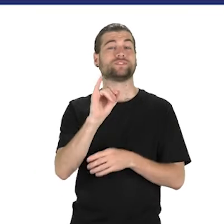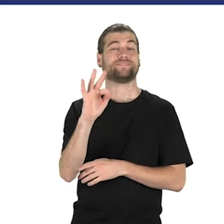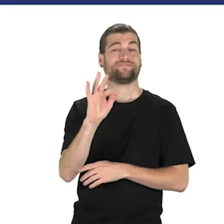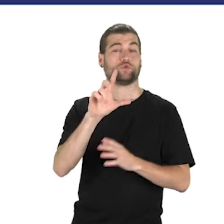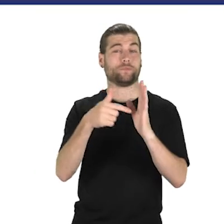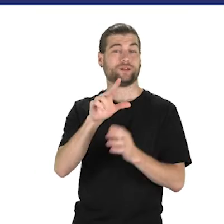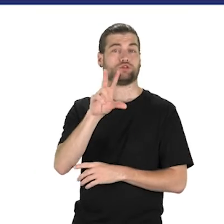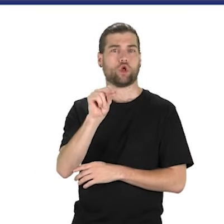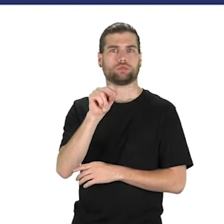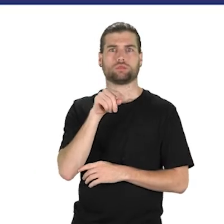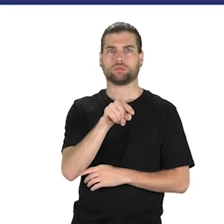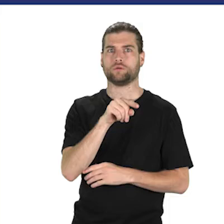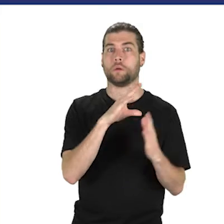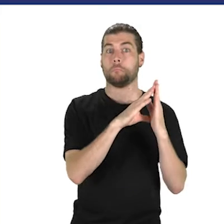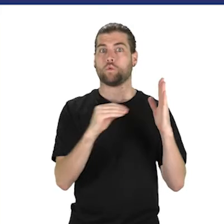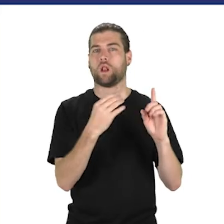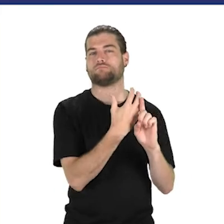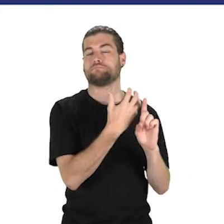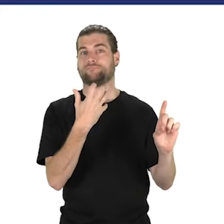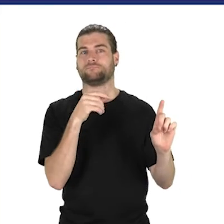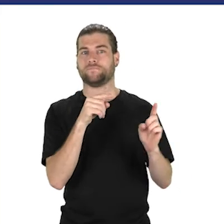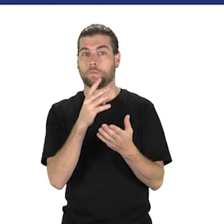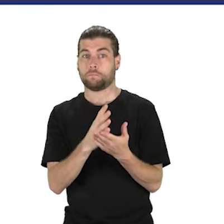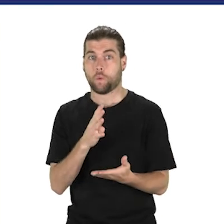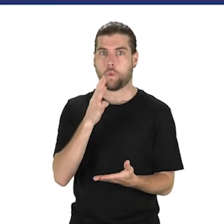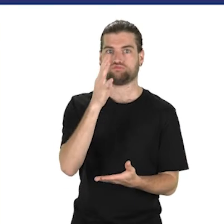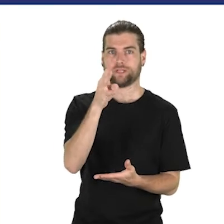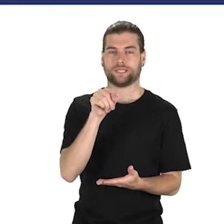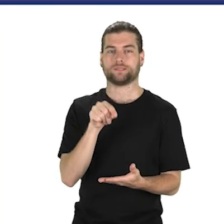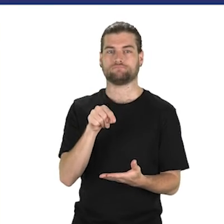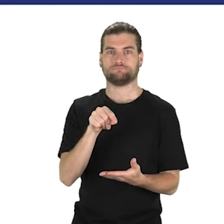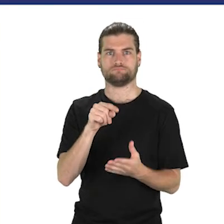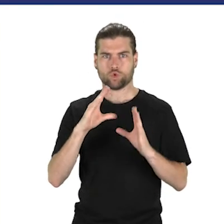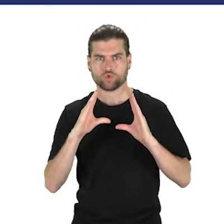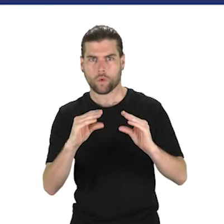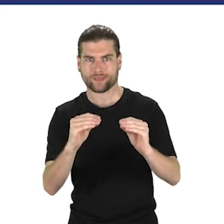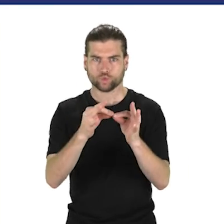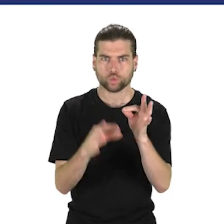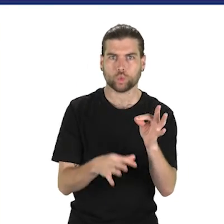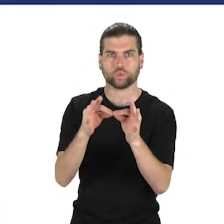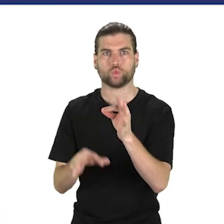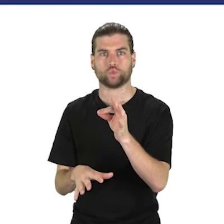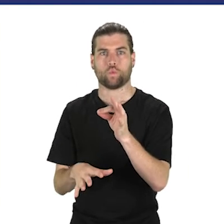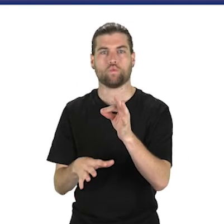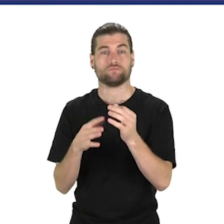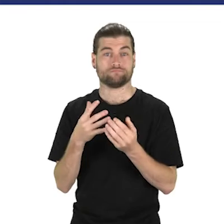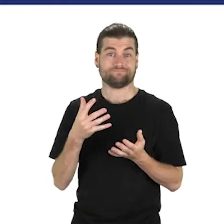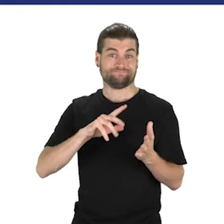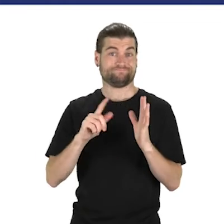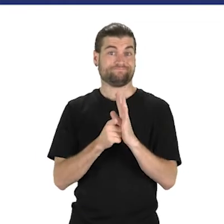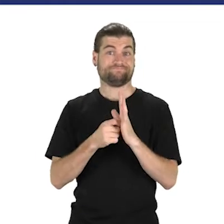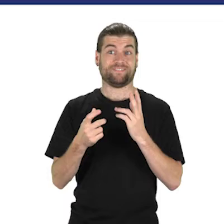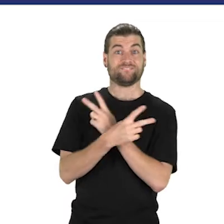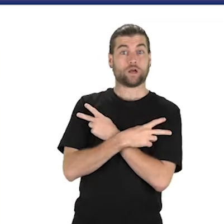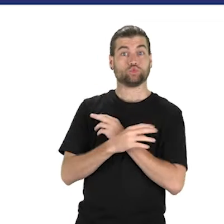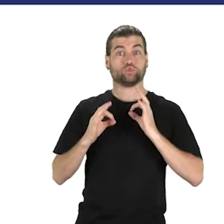Un exemple emblématique du plan inclusif 2030, c'est le projet de la PISE. Vous le voyez, donc l'idée c'était de trouver très rapidement des solutions et donc là ils nous ont